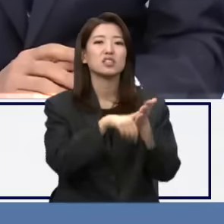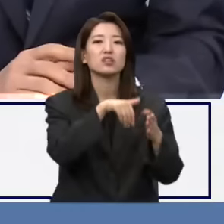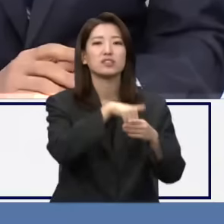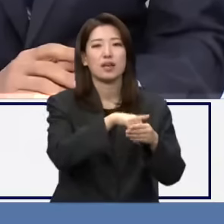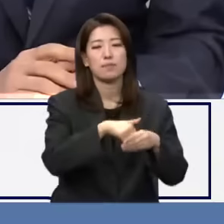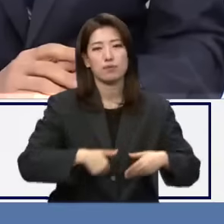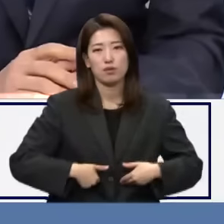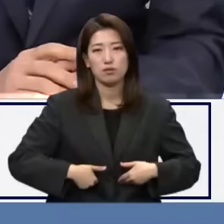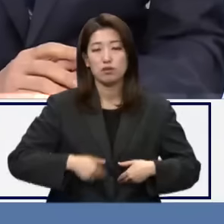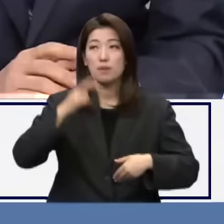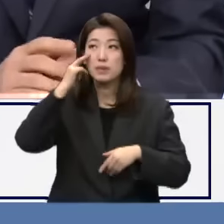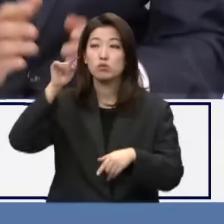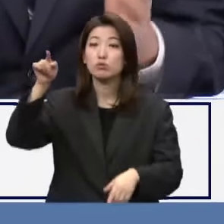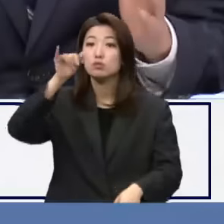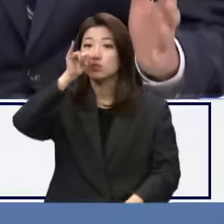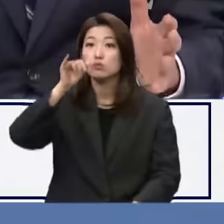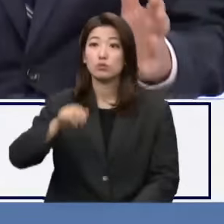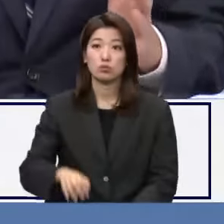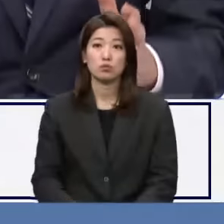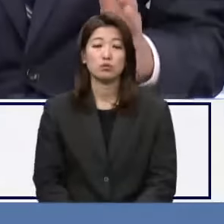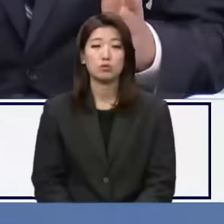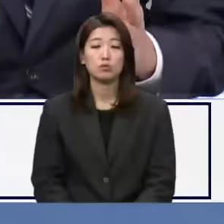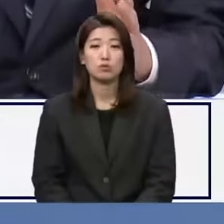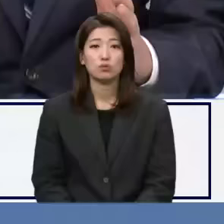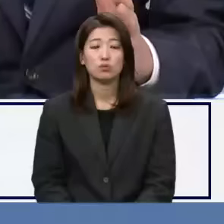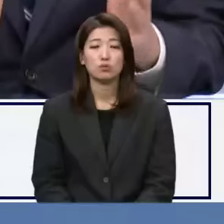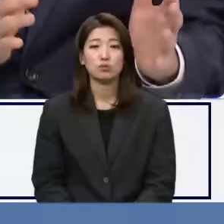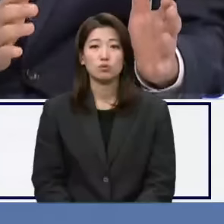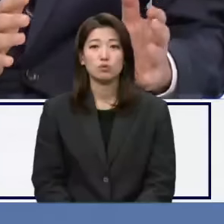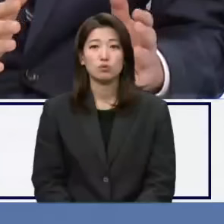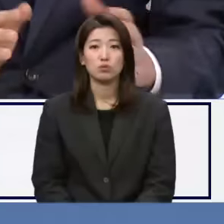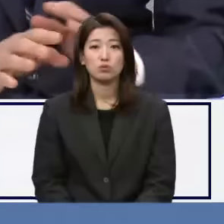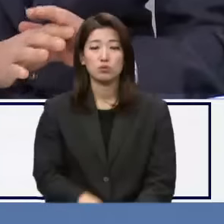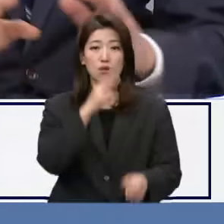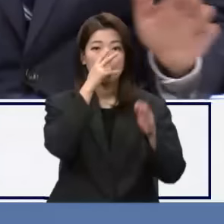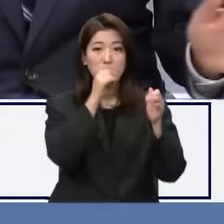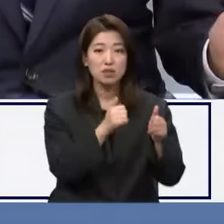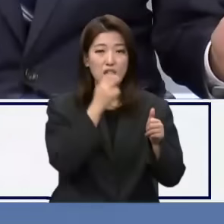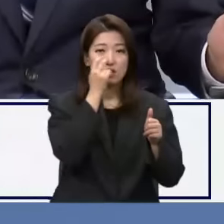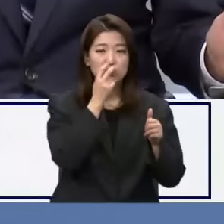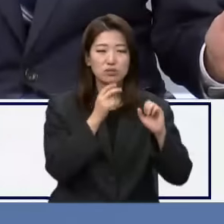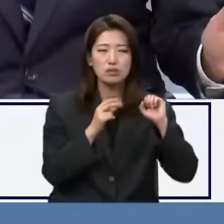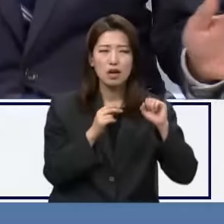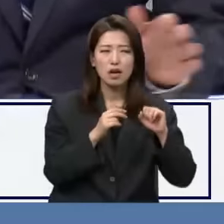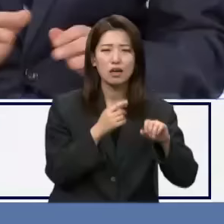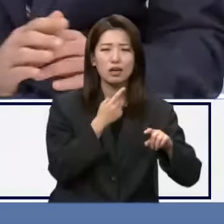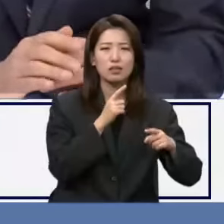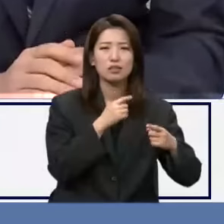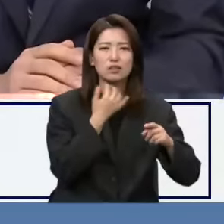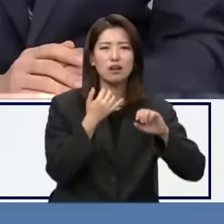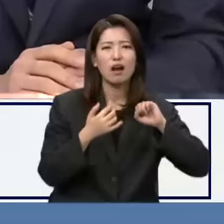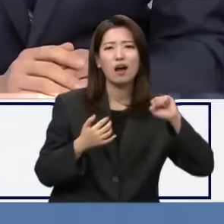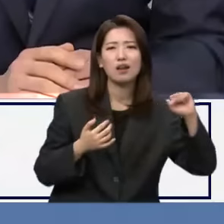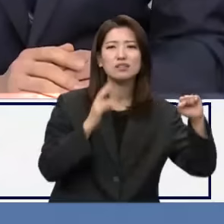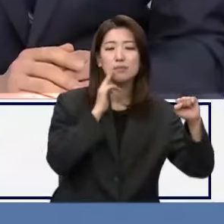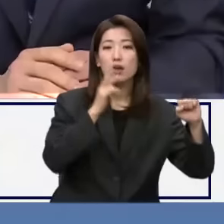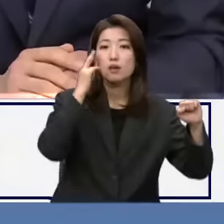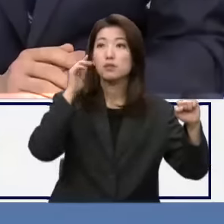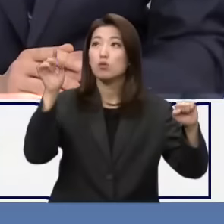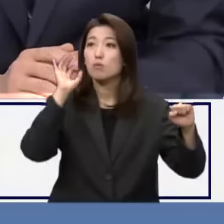하면서 소위 말해서이 그 검찰 수사의 그 편파성 문제는 완전히 사라졌잖아 그 이런